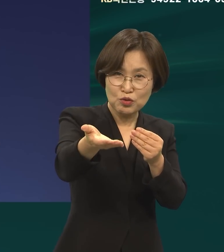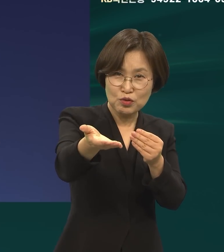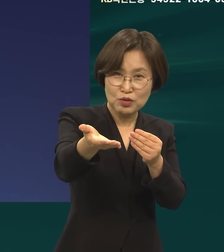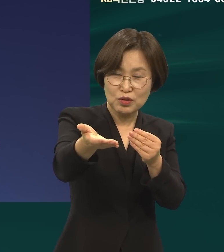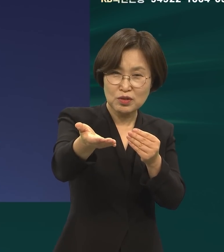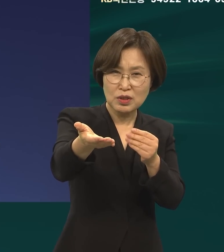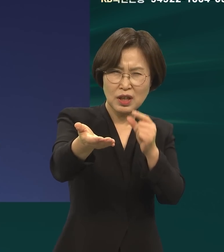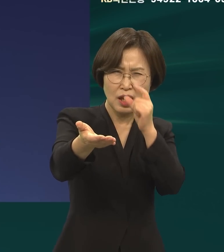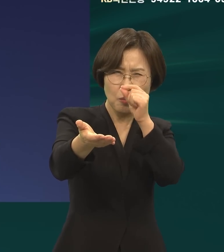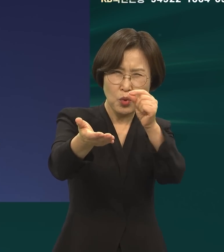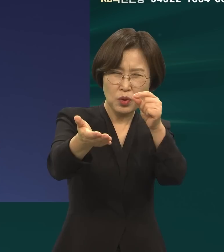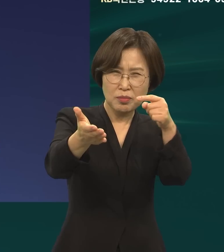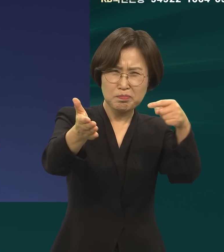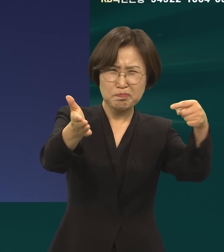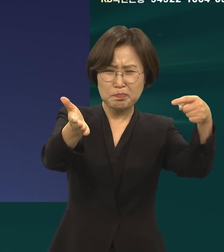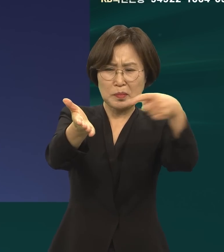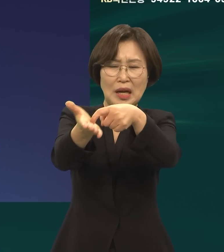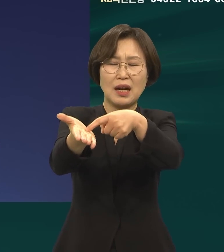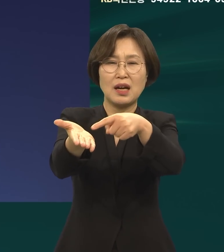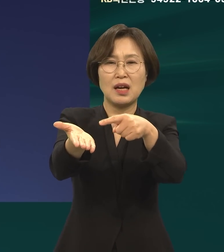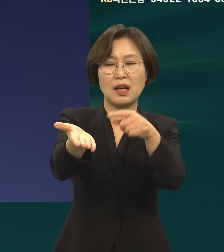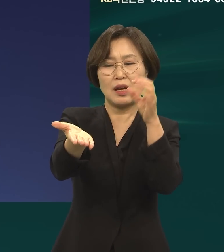못자국이 있는 거예요.